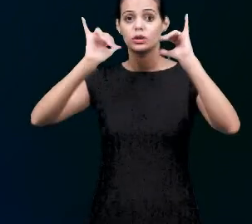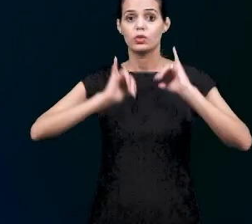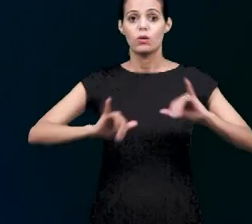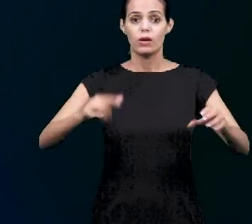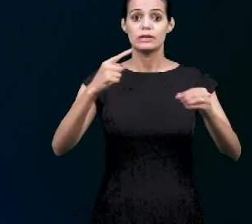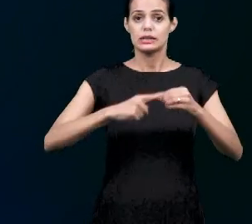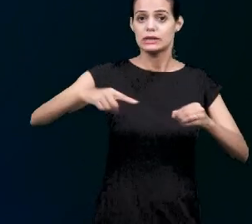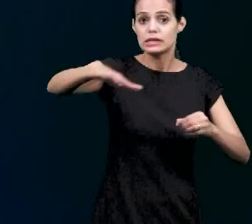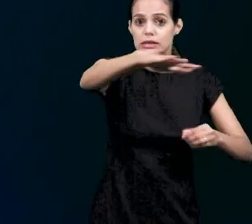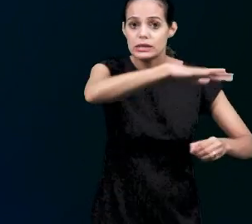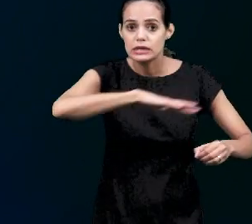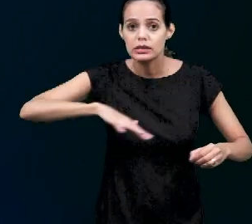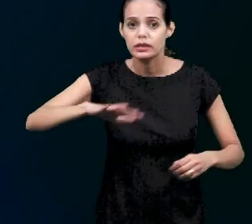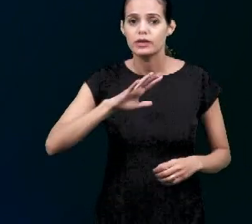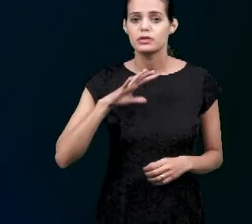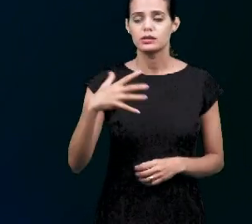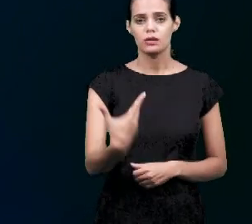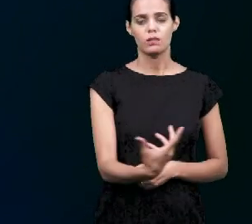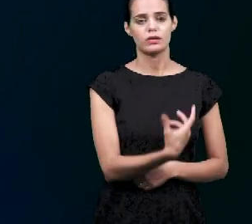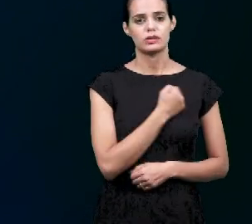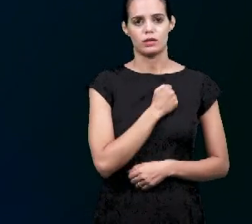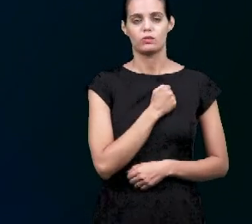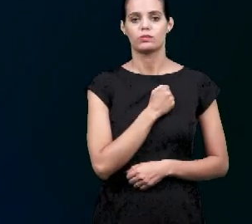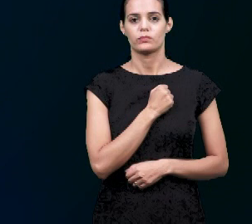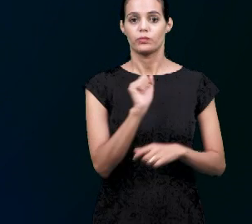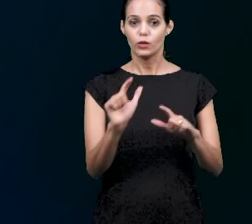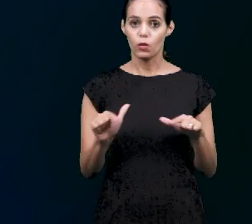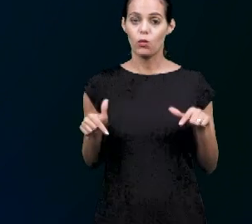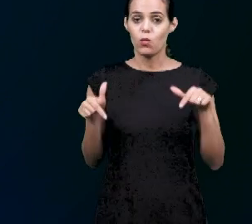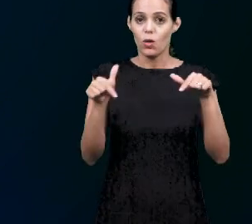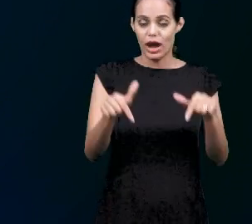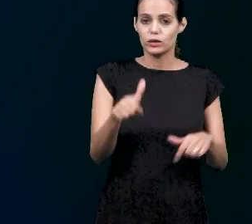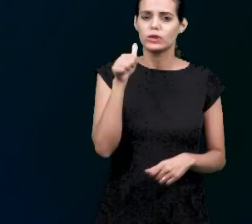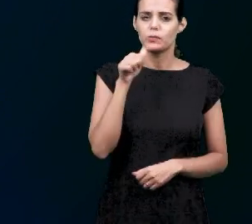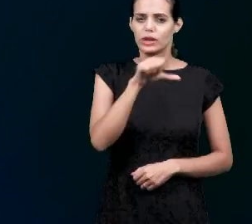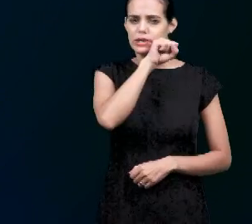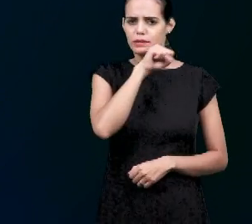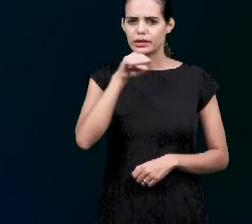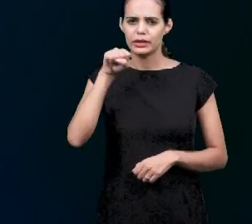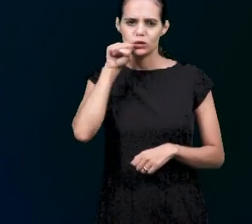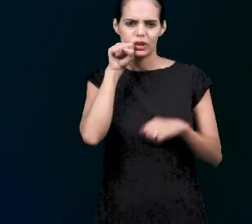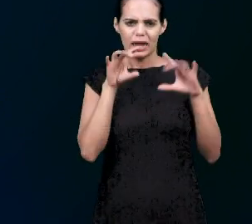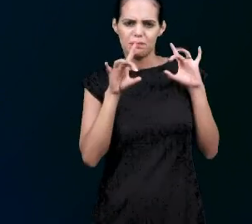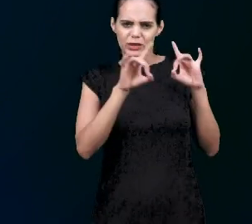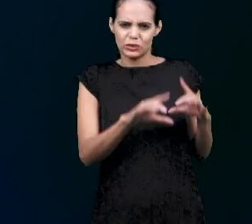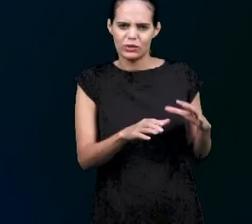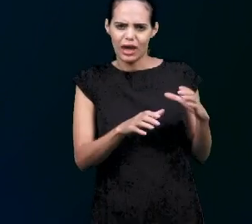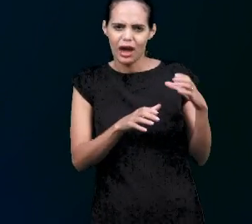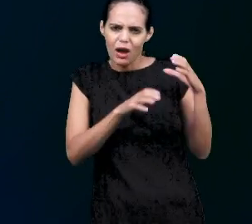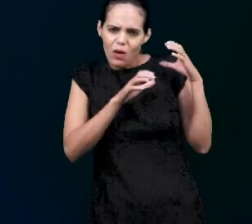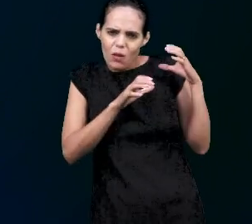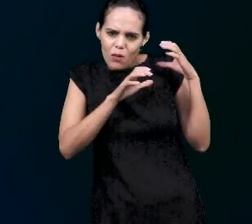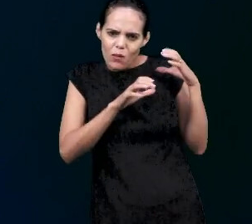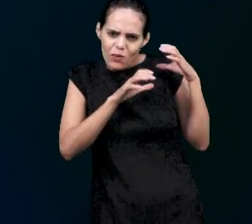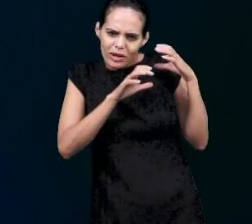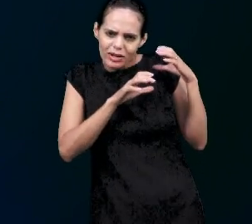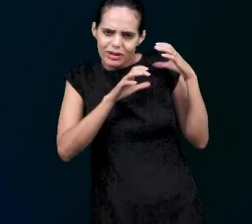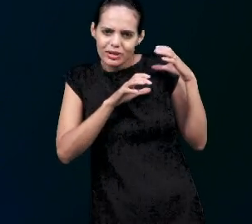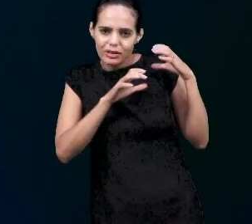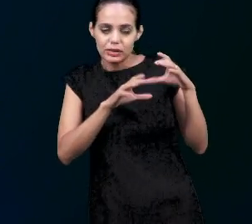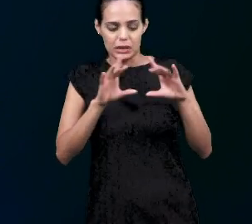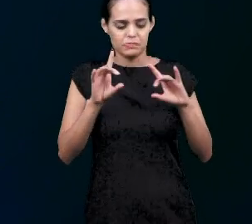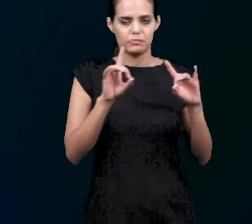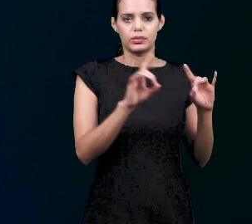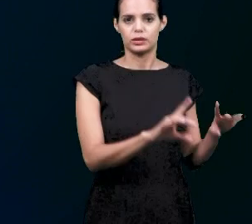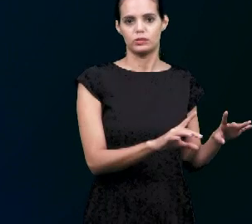passons aux réponses. La paix du Seigneur, mes frères. Réponse à la question 1. Et il fait